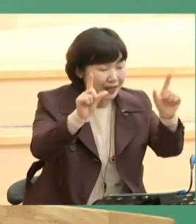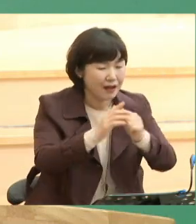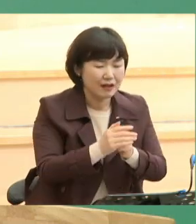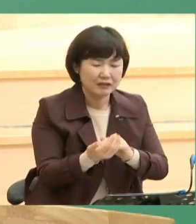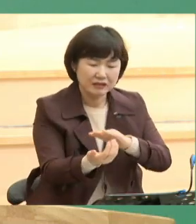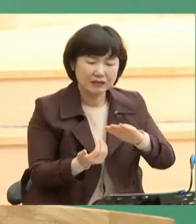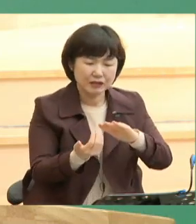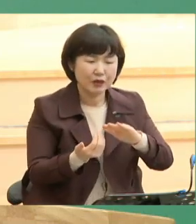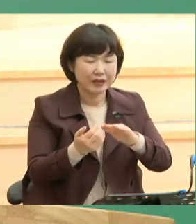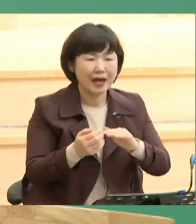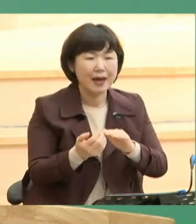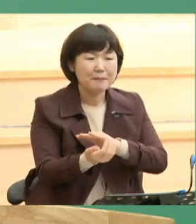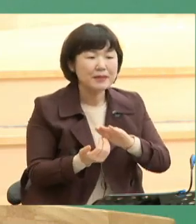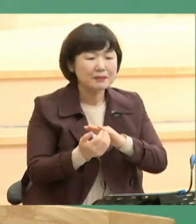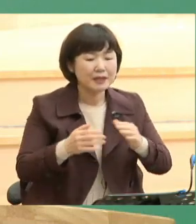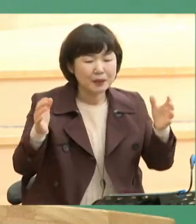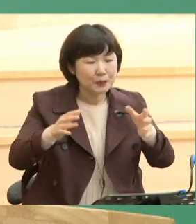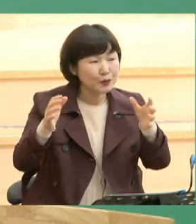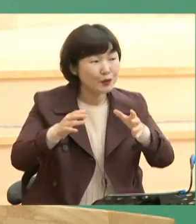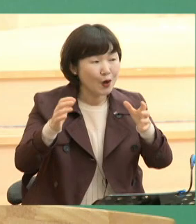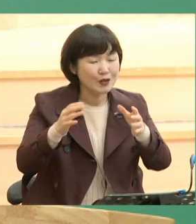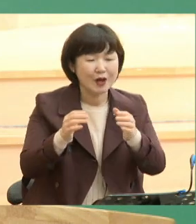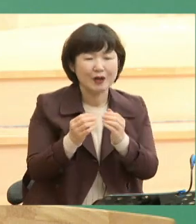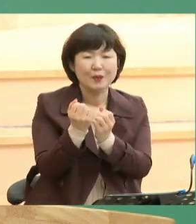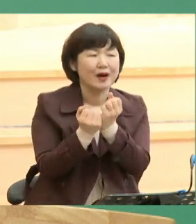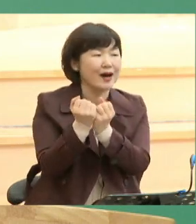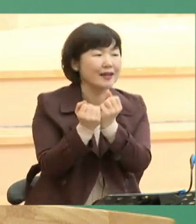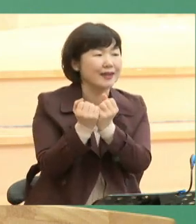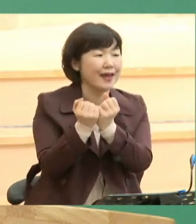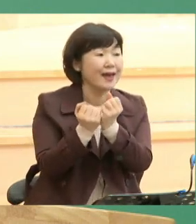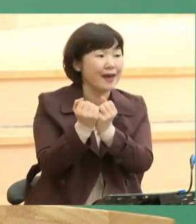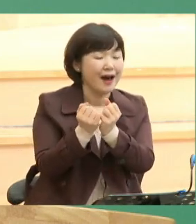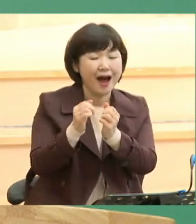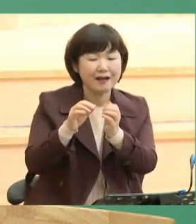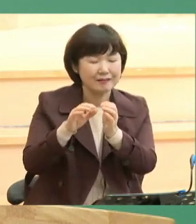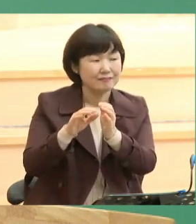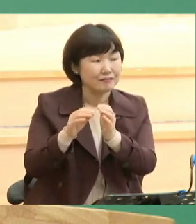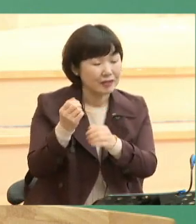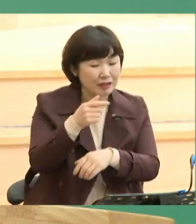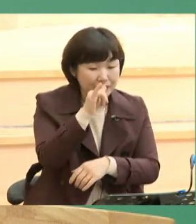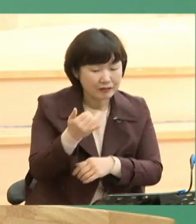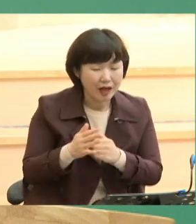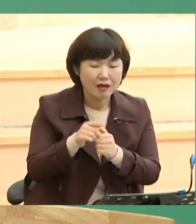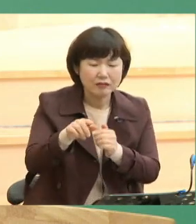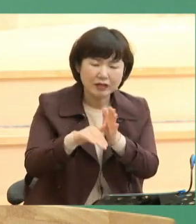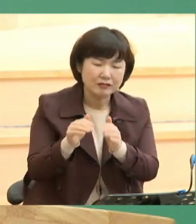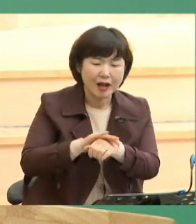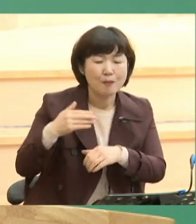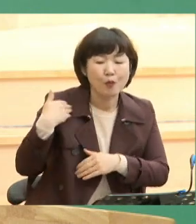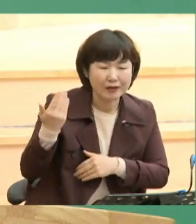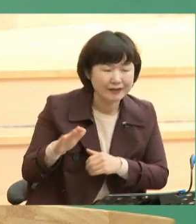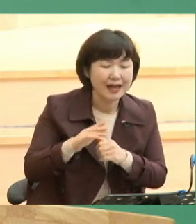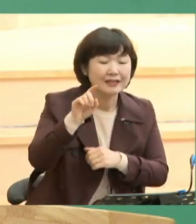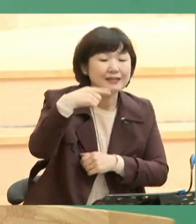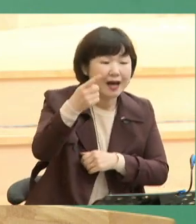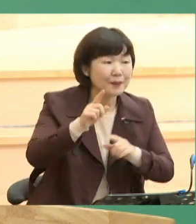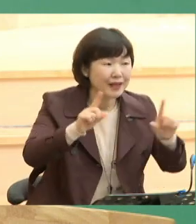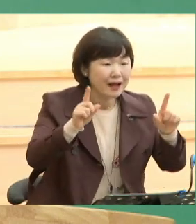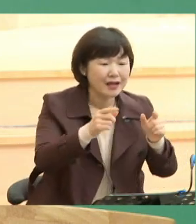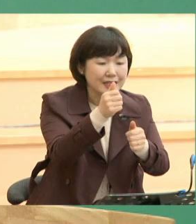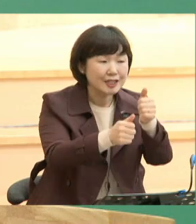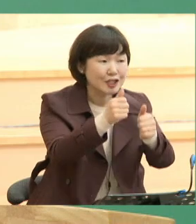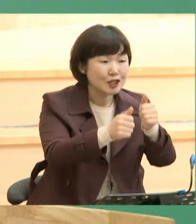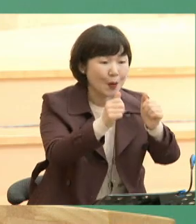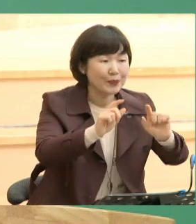예비소집 을 하잖아요 예비소집 할 때까지는 제가 잘 몰라서 그런데 그 다음에 이제 시험치고